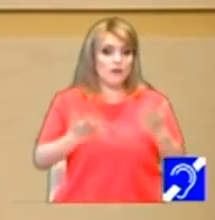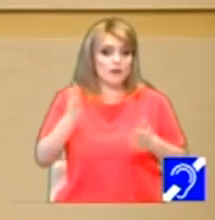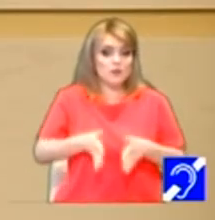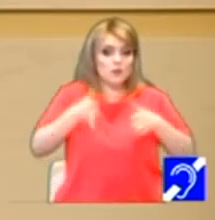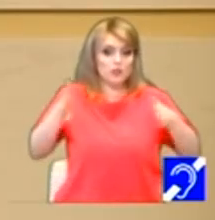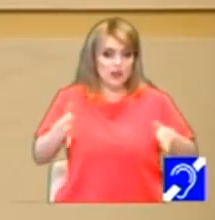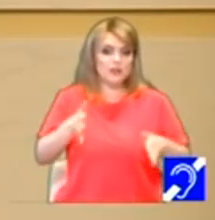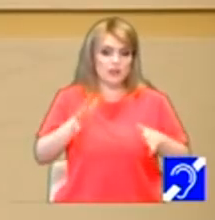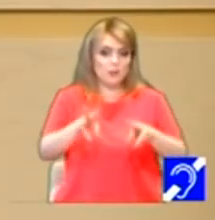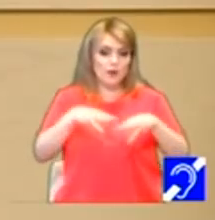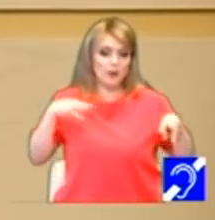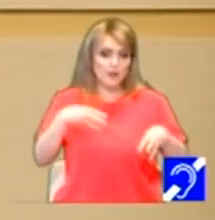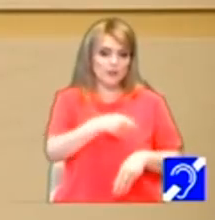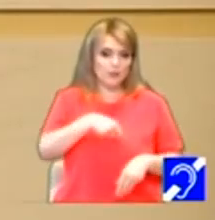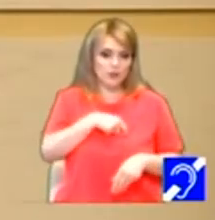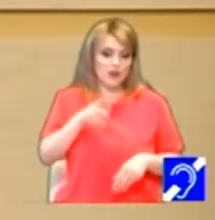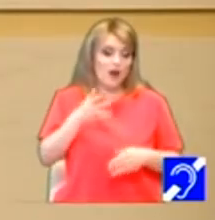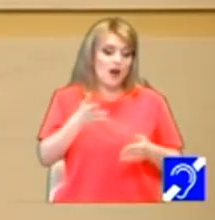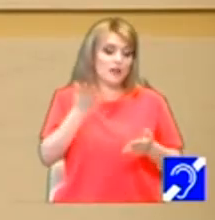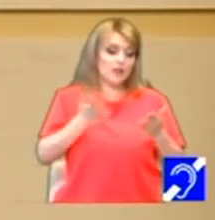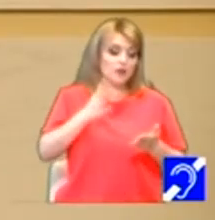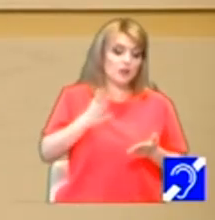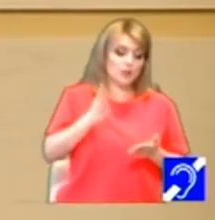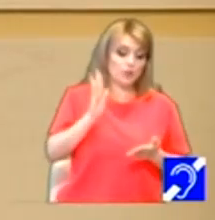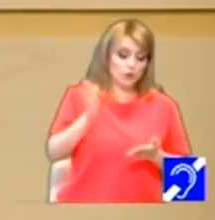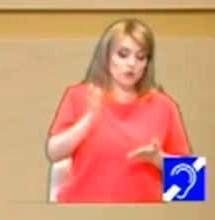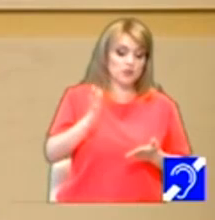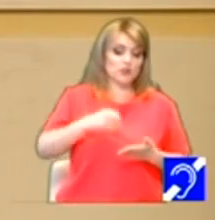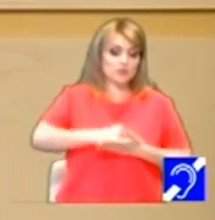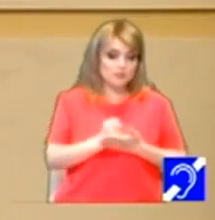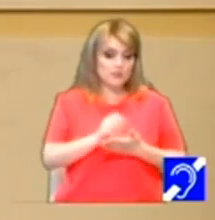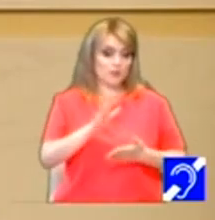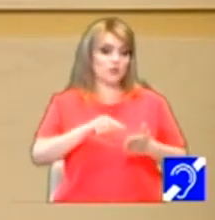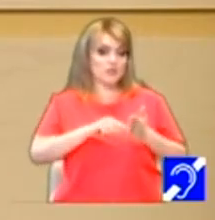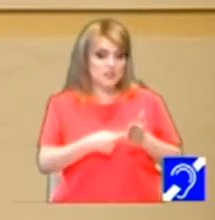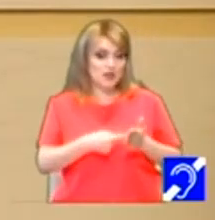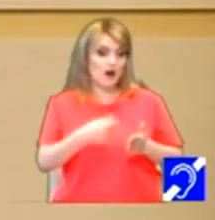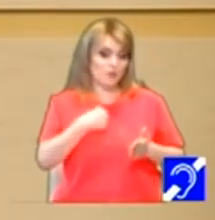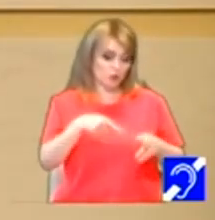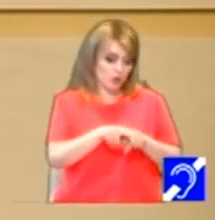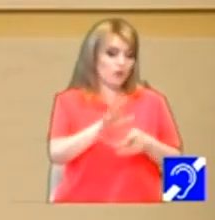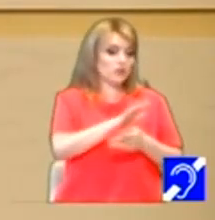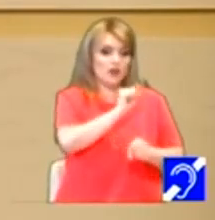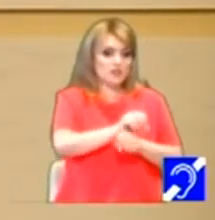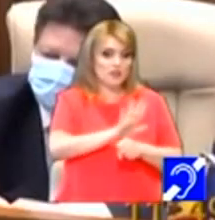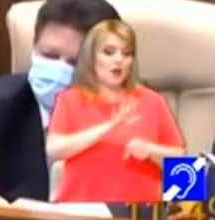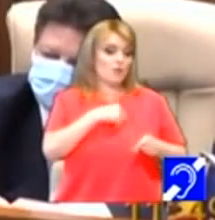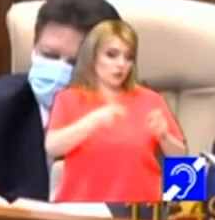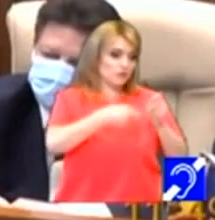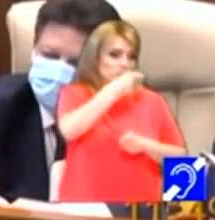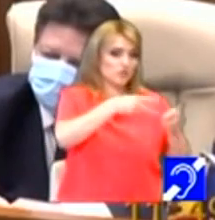va insista și va vota aceste prevederi, noi le vom contesta la Curtea Constituțională pentru că ele sunt